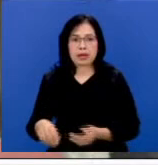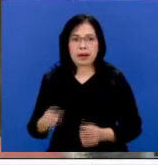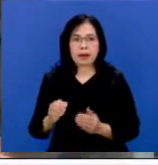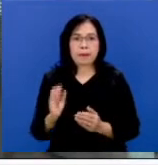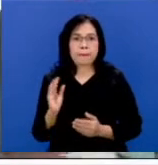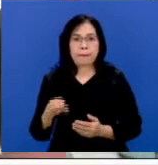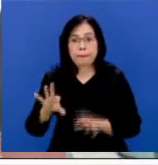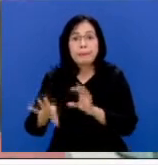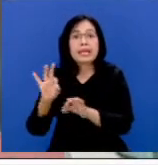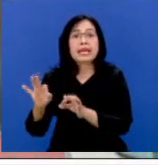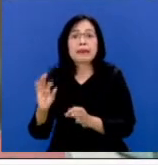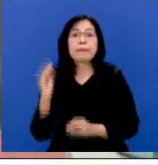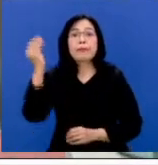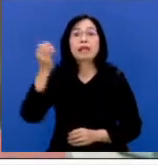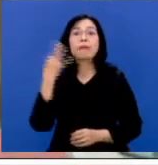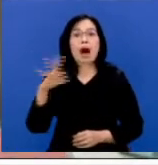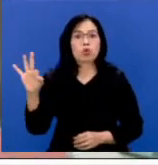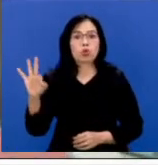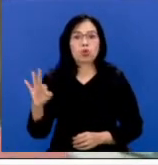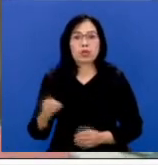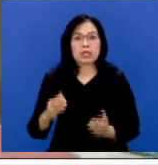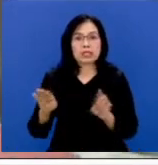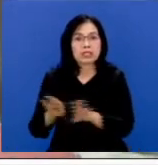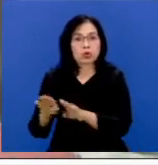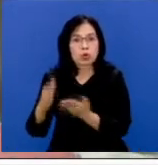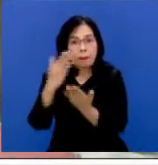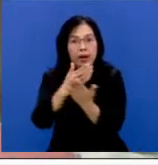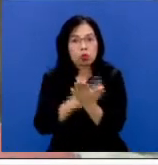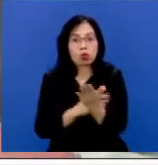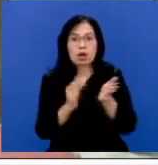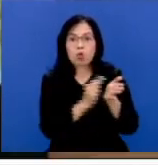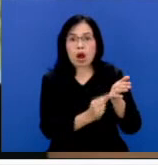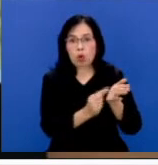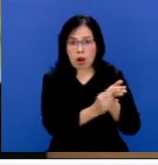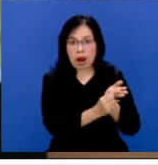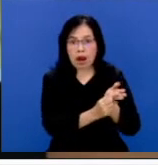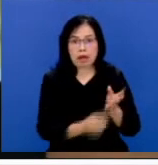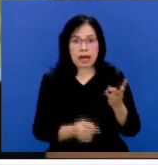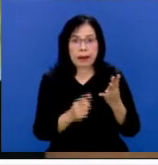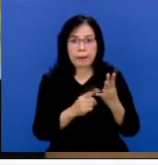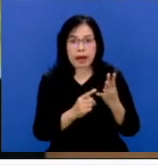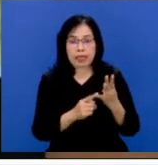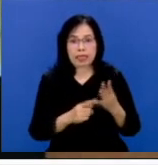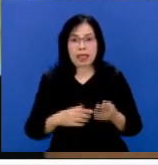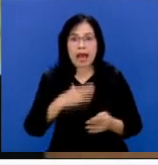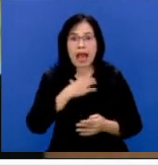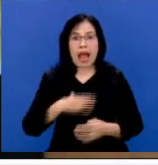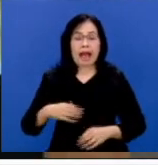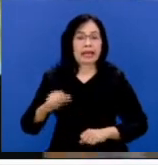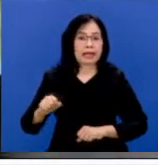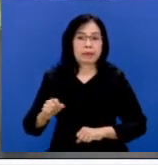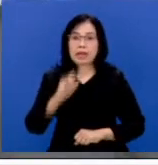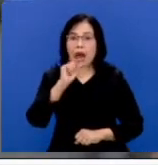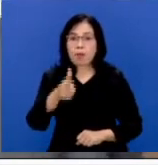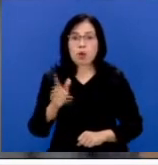pimpinan yang baru sesuai dengan peraturan perundang-undangan empat Hakim terlapor